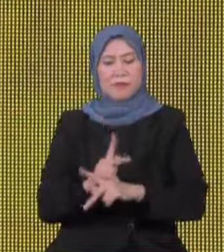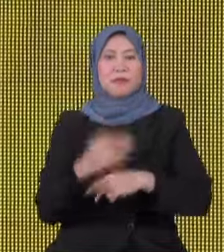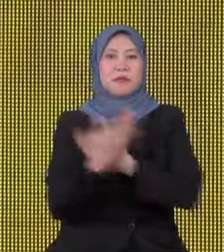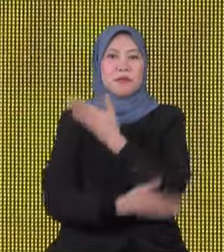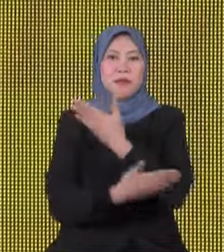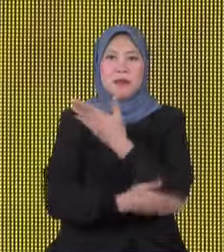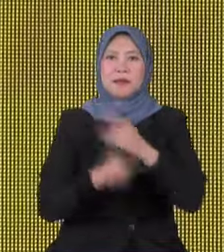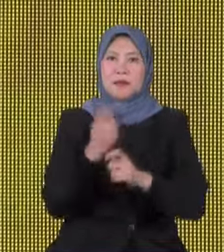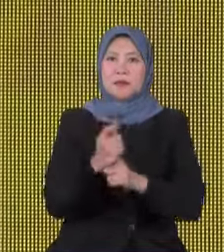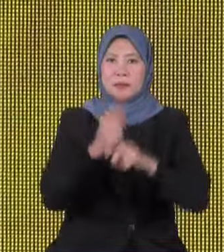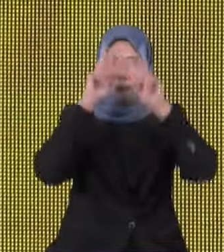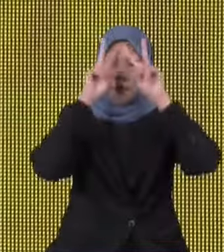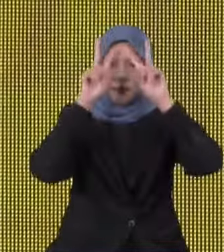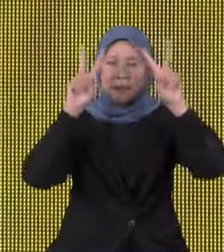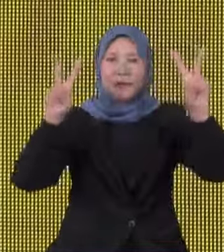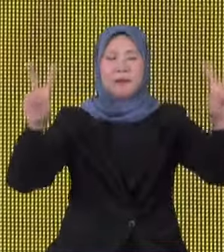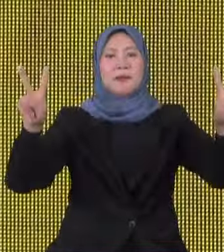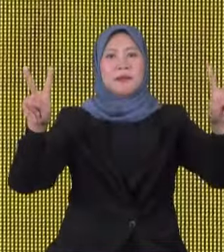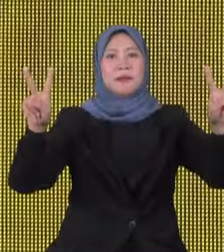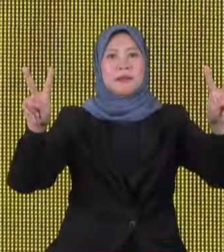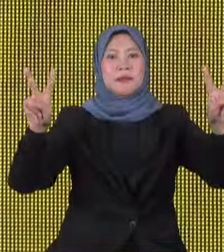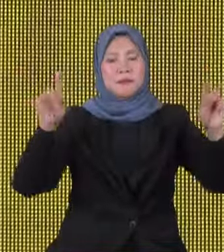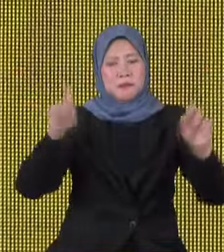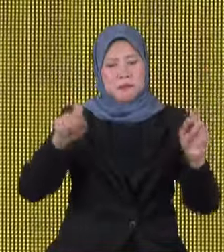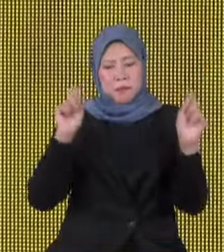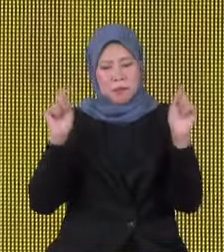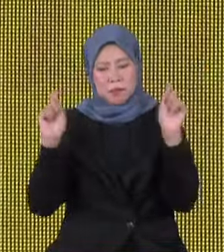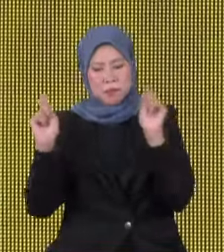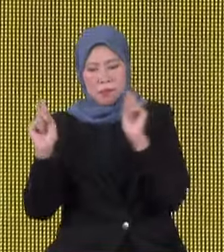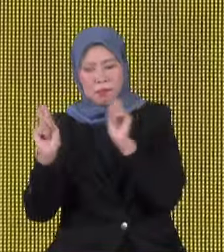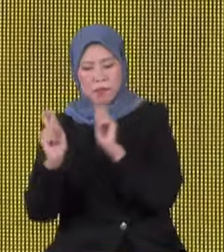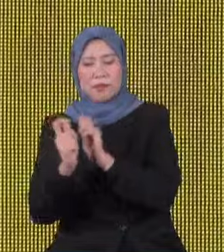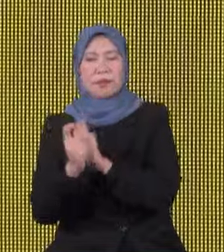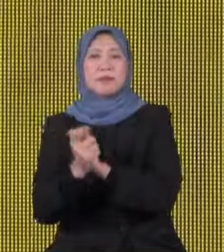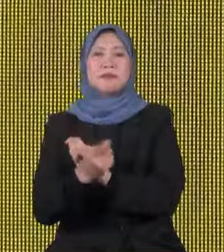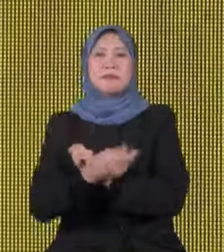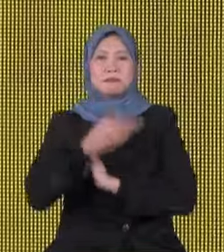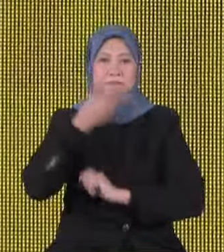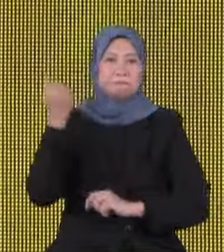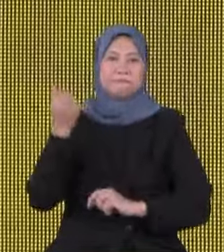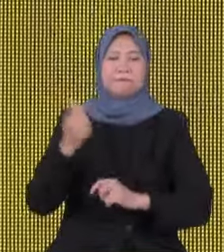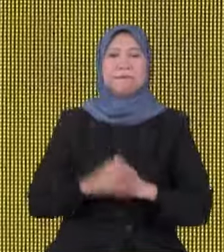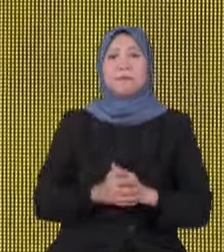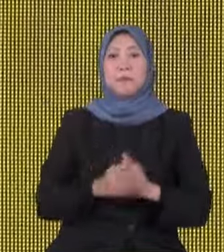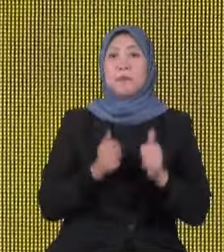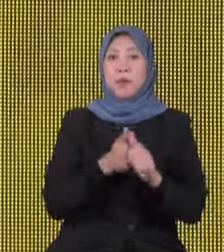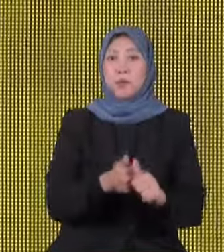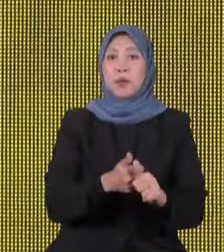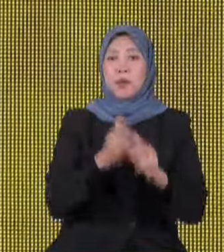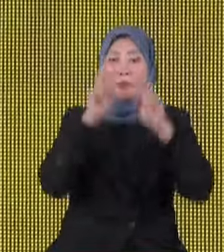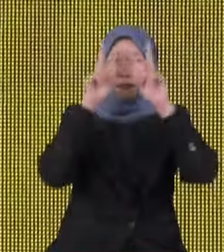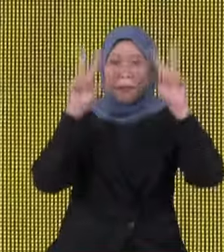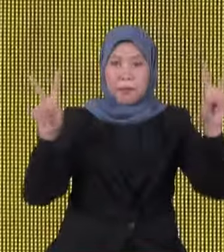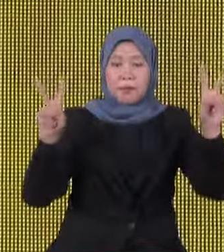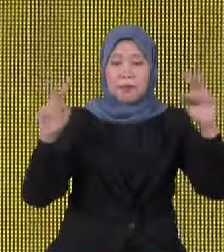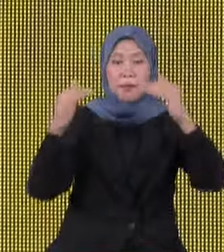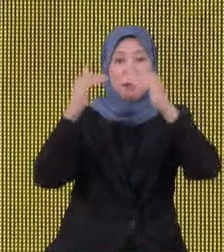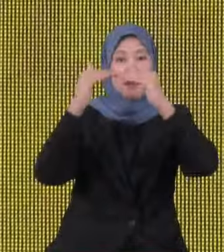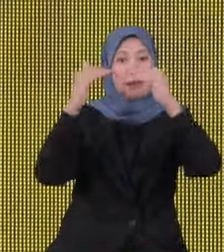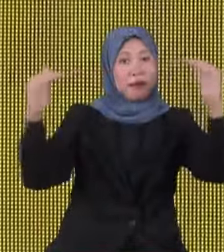kekal aman dan membawa perubahan yang sebaiknya berdasarkan prinsip aman dan